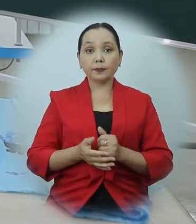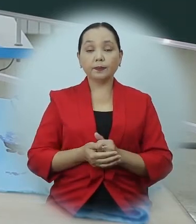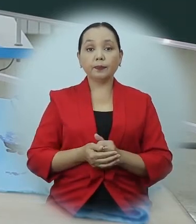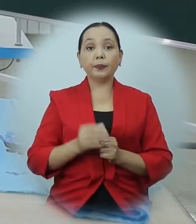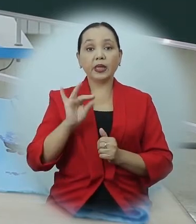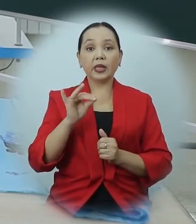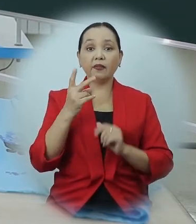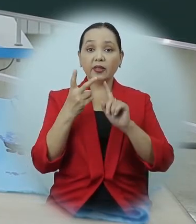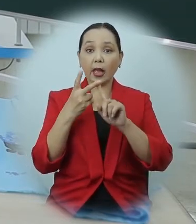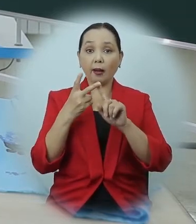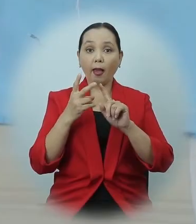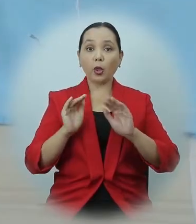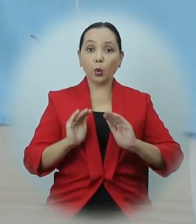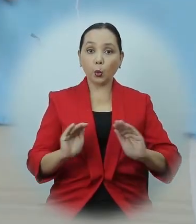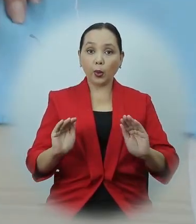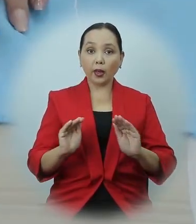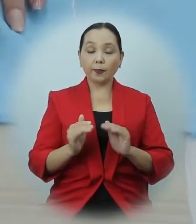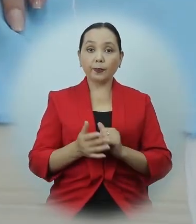и вторая юбка.